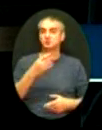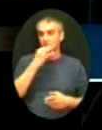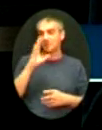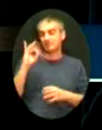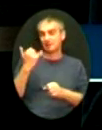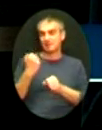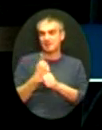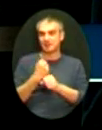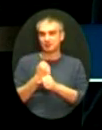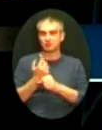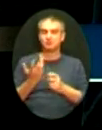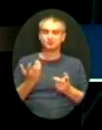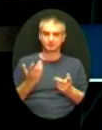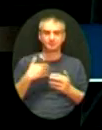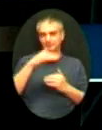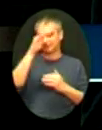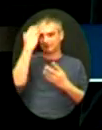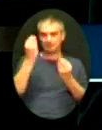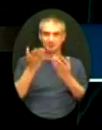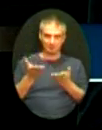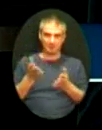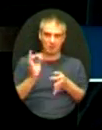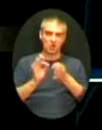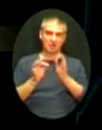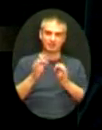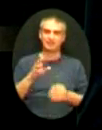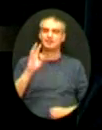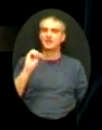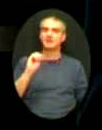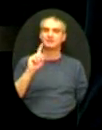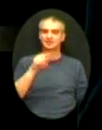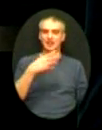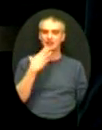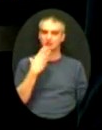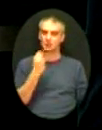מה שהם יעשו. אנחנו נספק בדברים האלה, עורכת הדין מרים זלקין, תודה רבה לך.